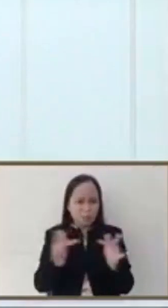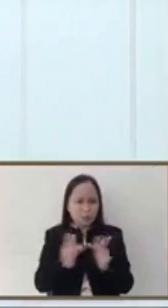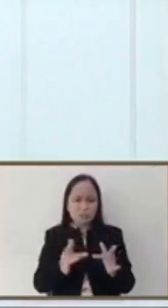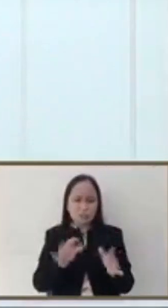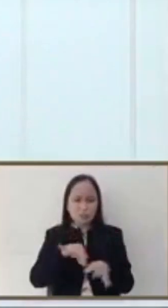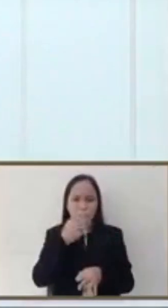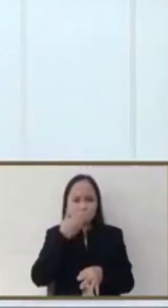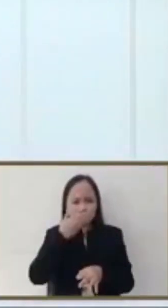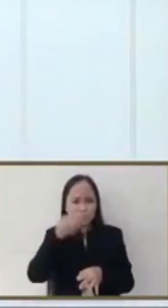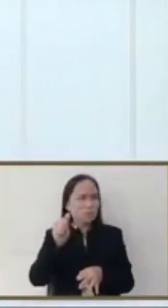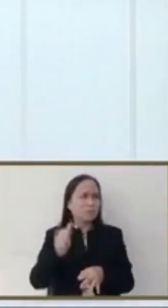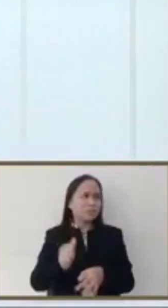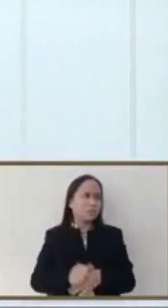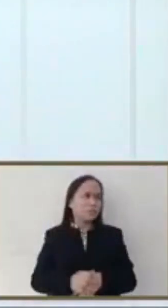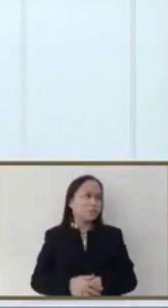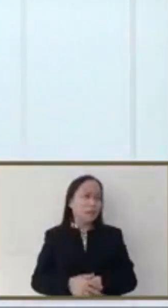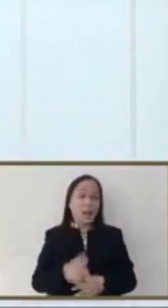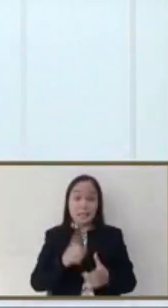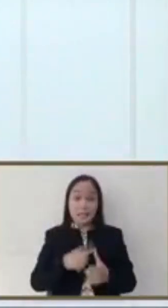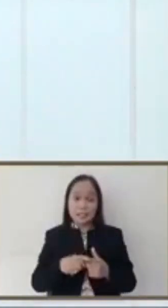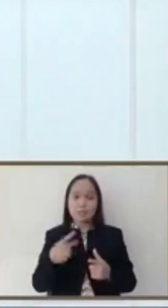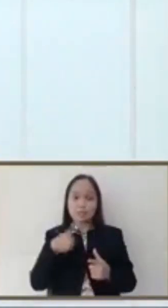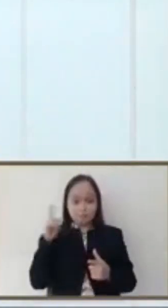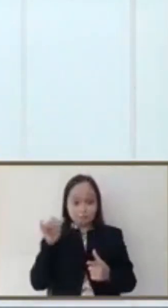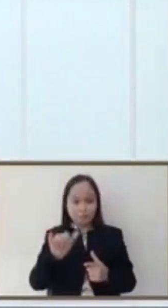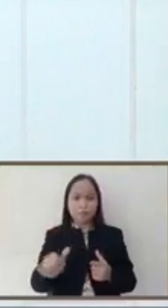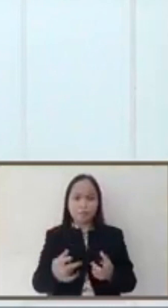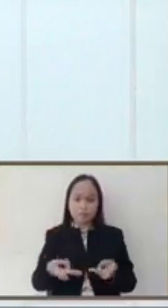soul winning. And then meron niyang eternal value.